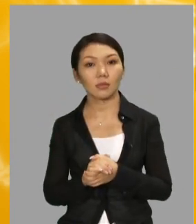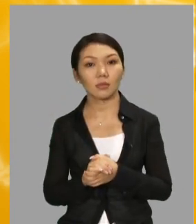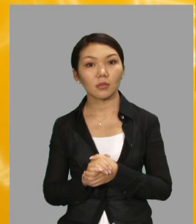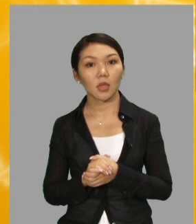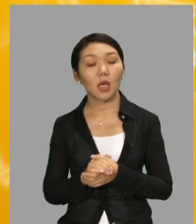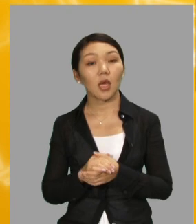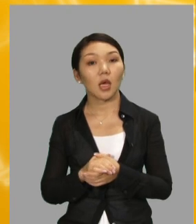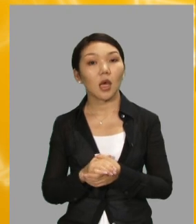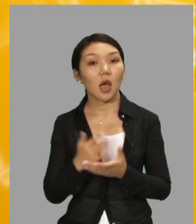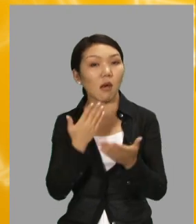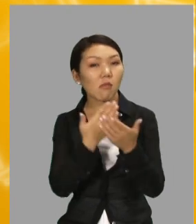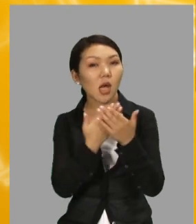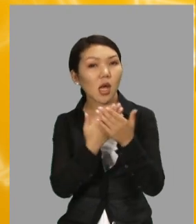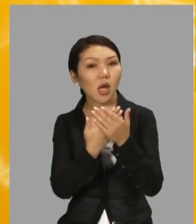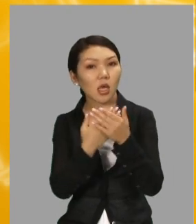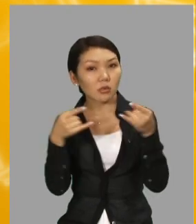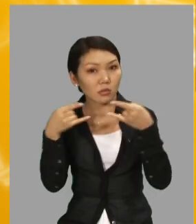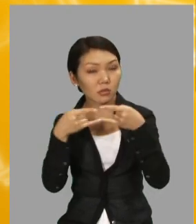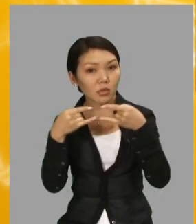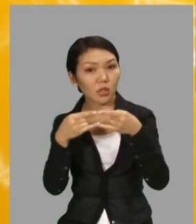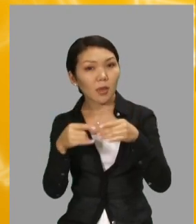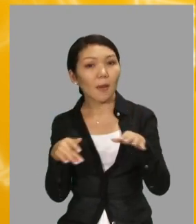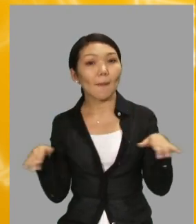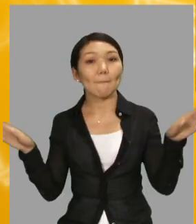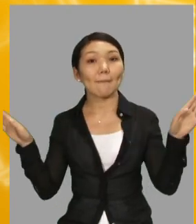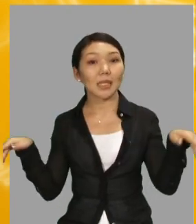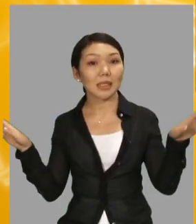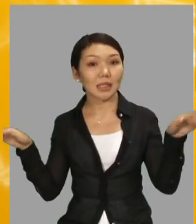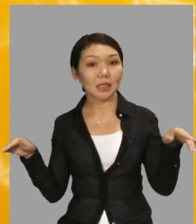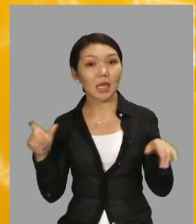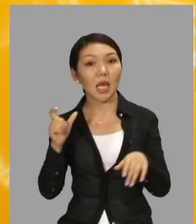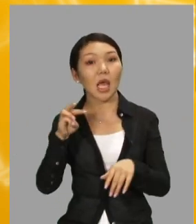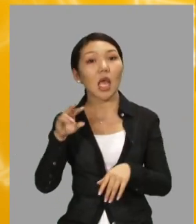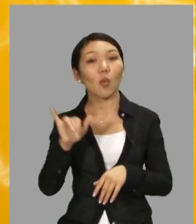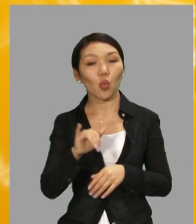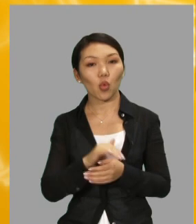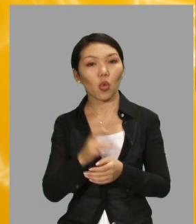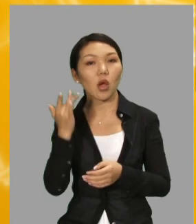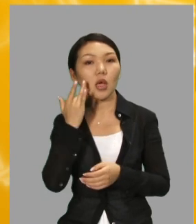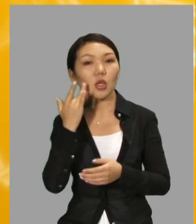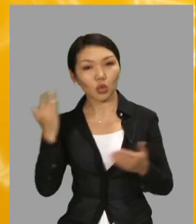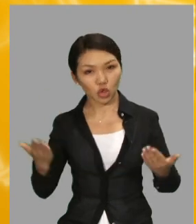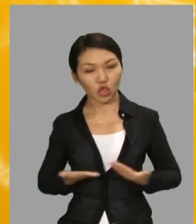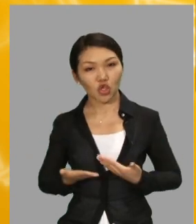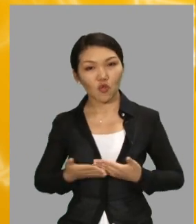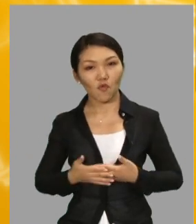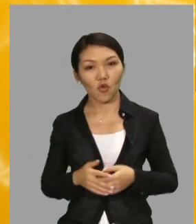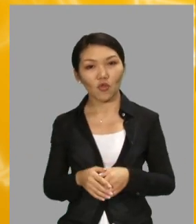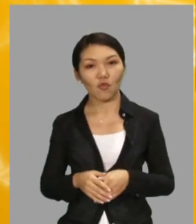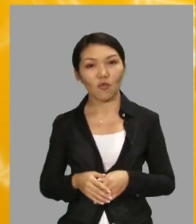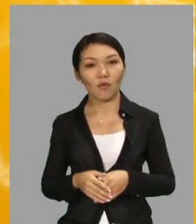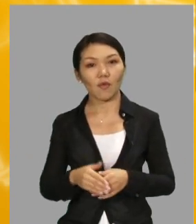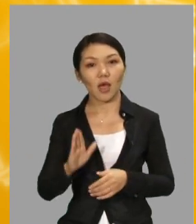А показывали там птицу эму, которая живет в